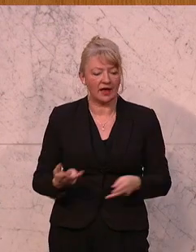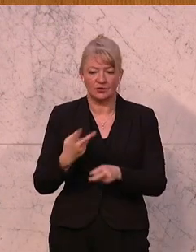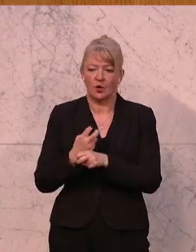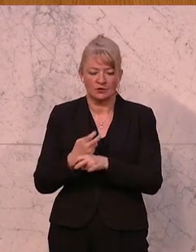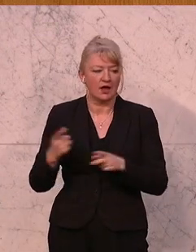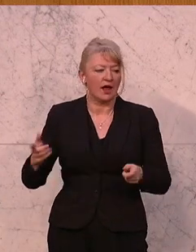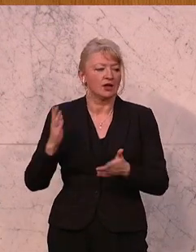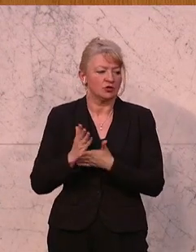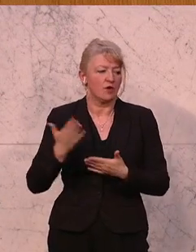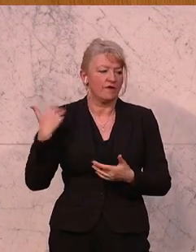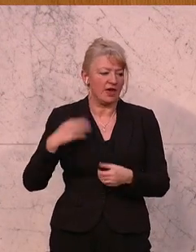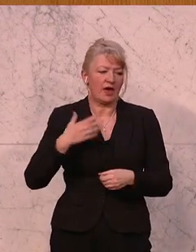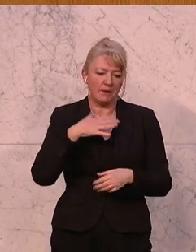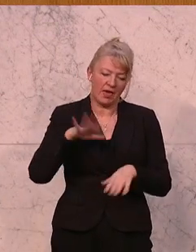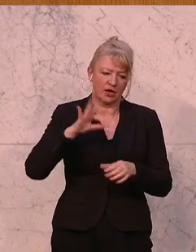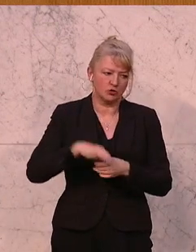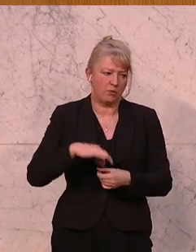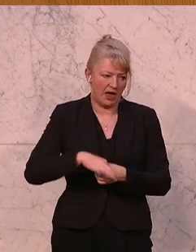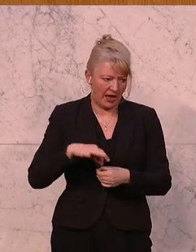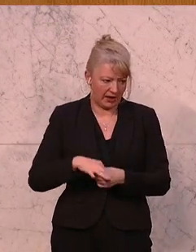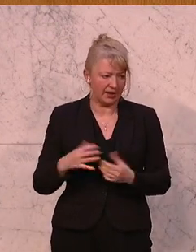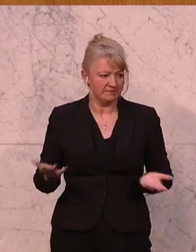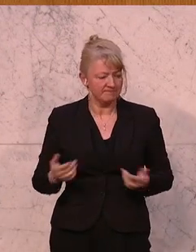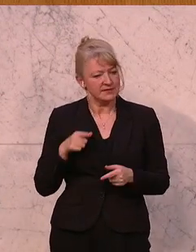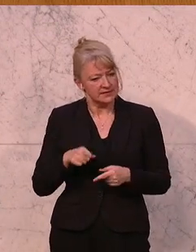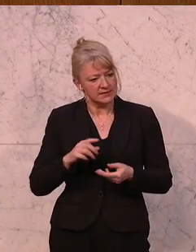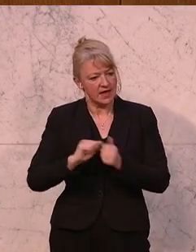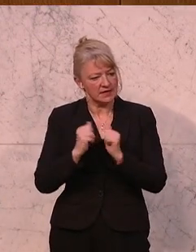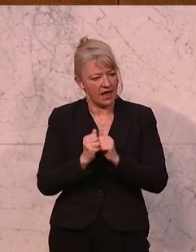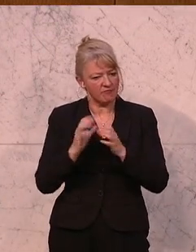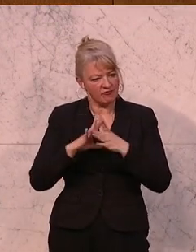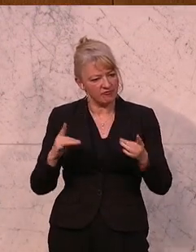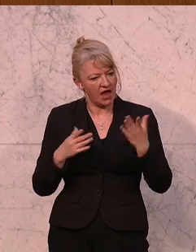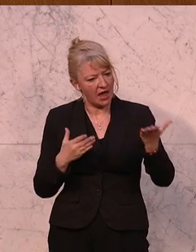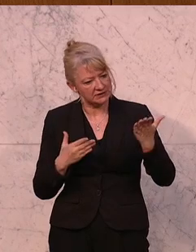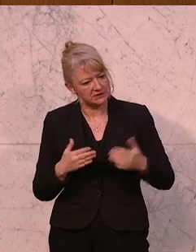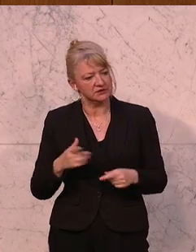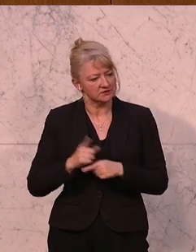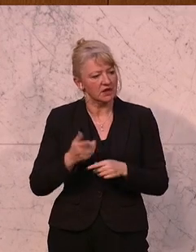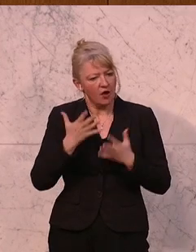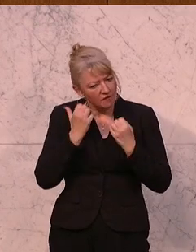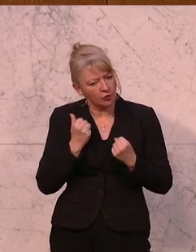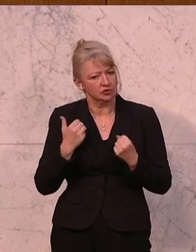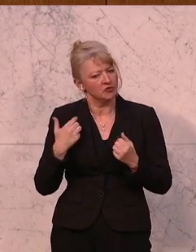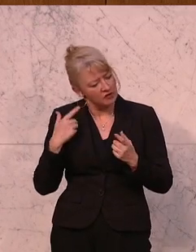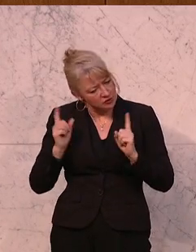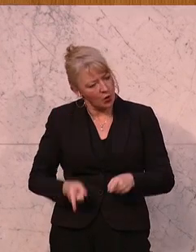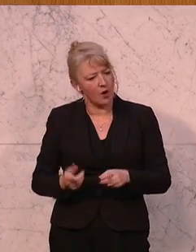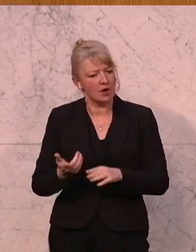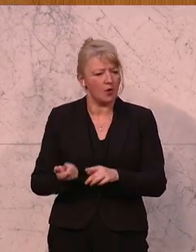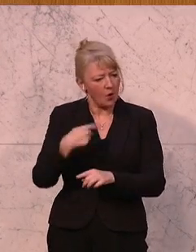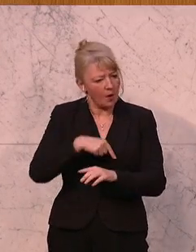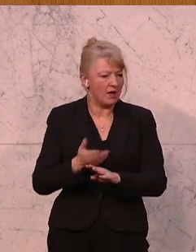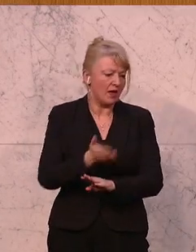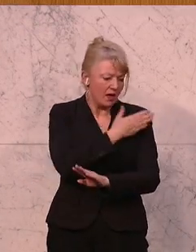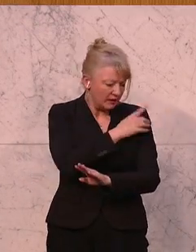Jahren schon einiges erspart. Diesen Kampfgeist hätte ich mir schon in den letzten Monaten gewünscht.